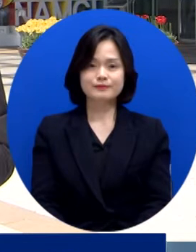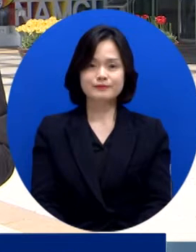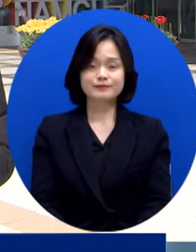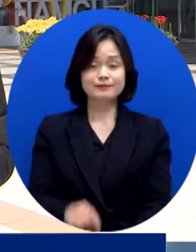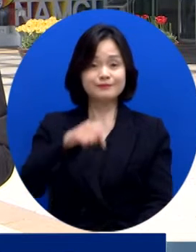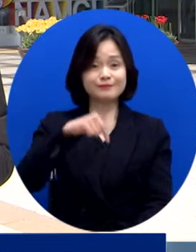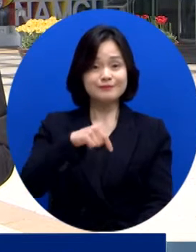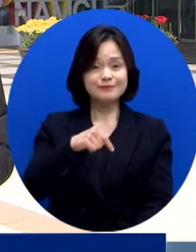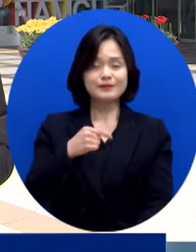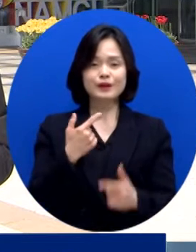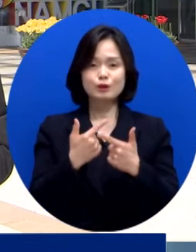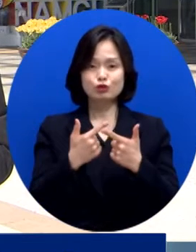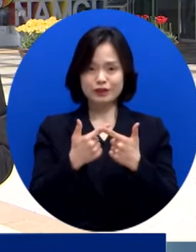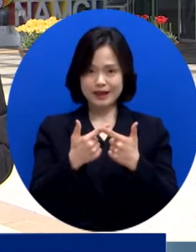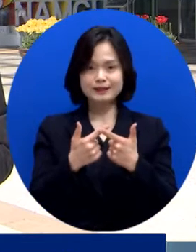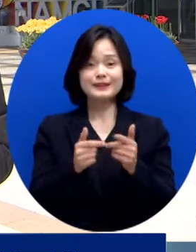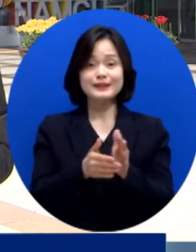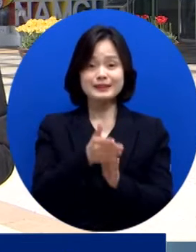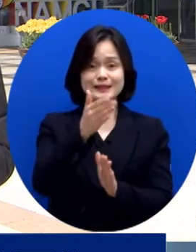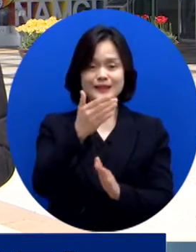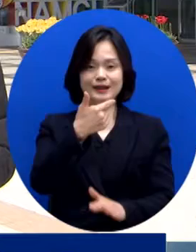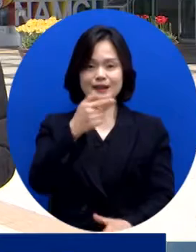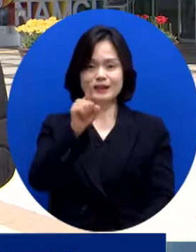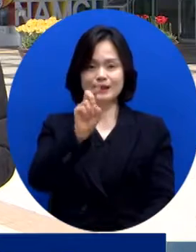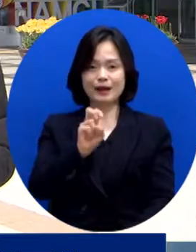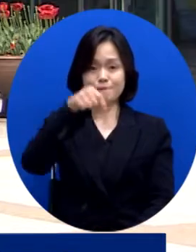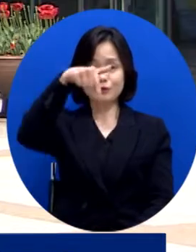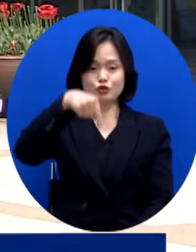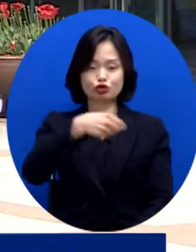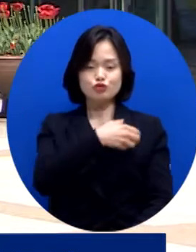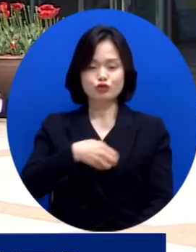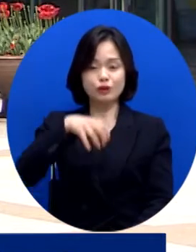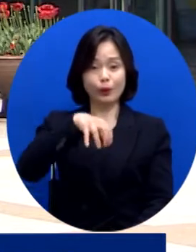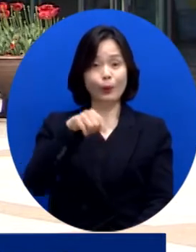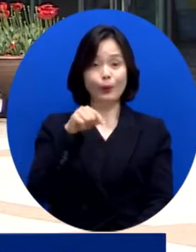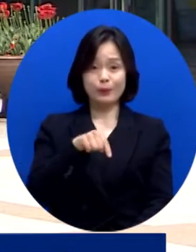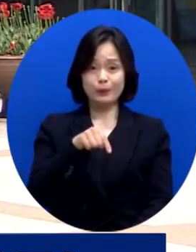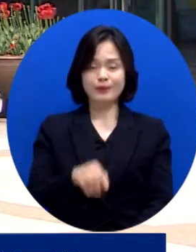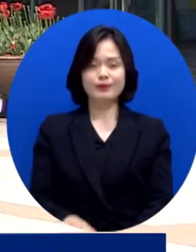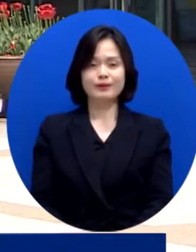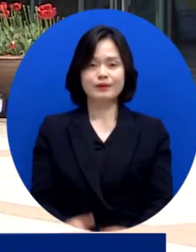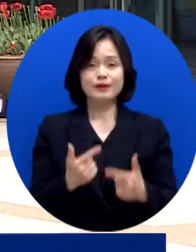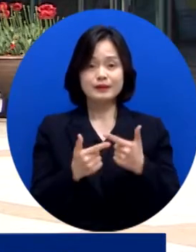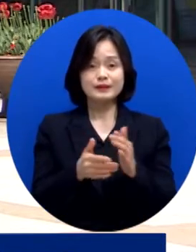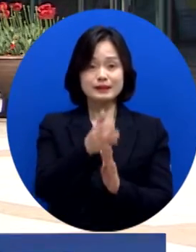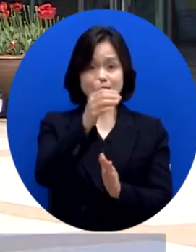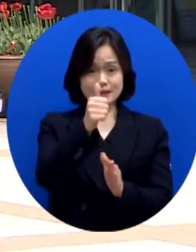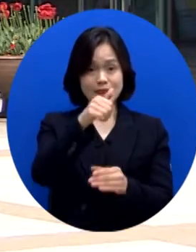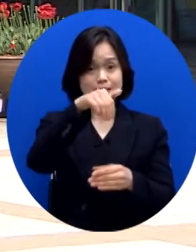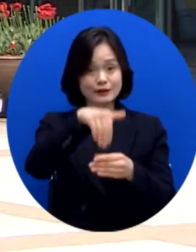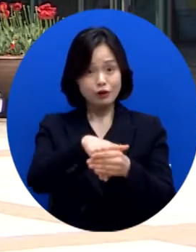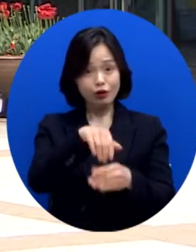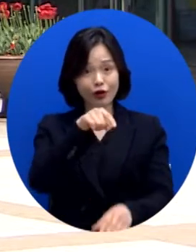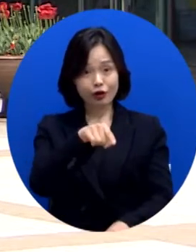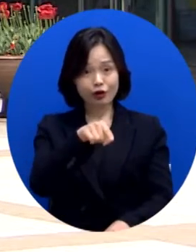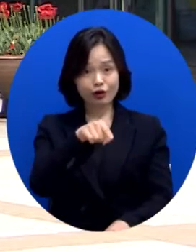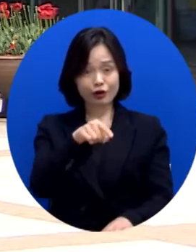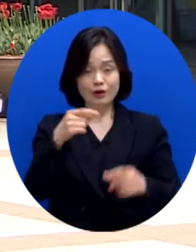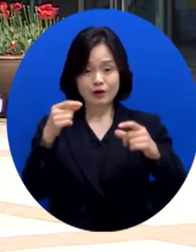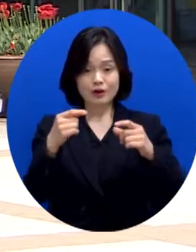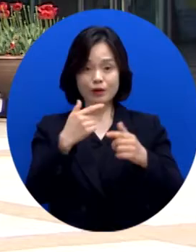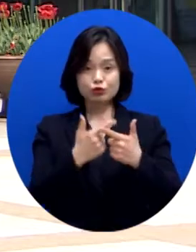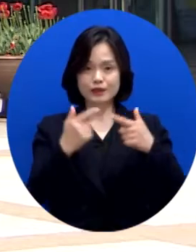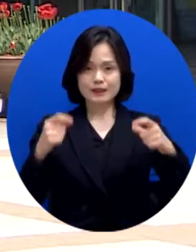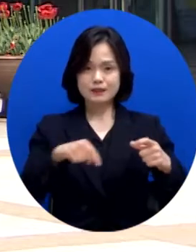네, 저는 부산광역시 남구청 앞에 나와 있습니다. 부산시장 보궐선거는 부산 시내